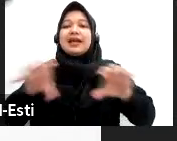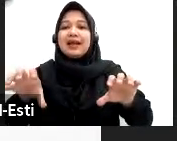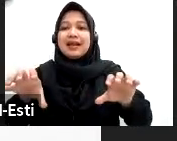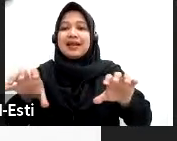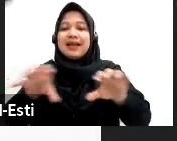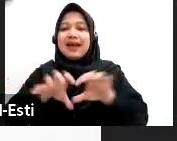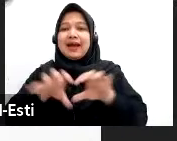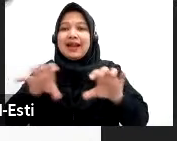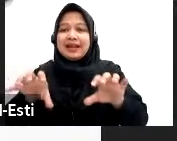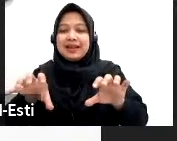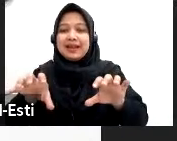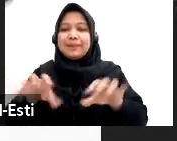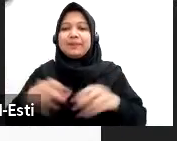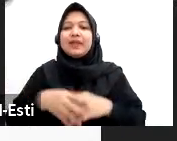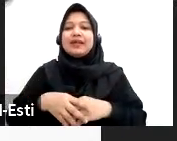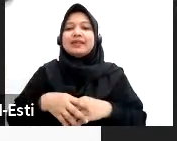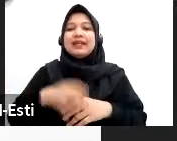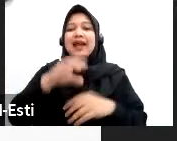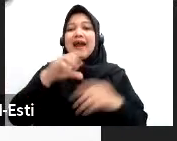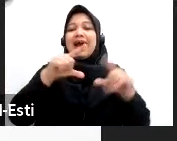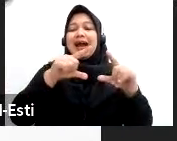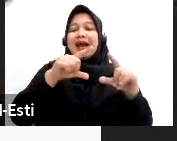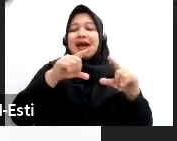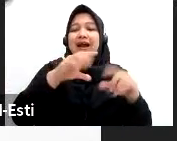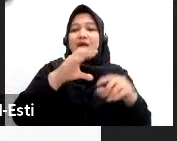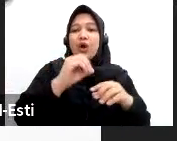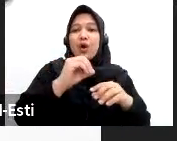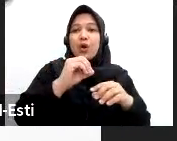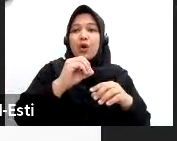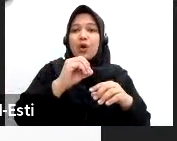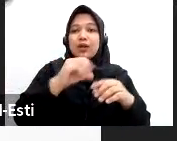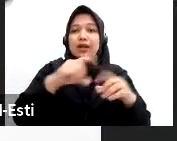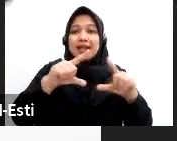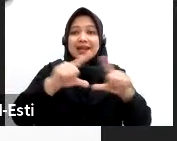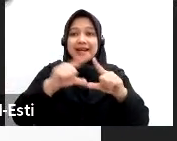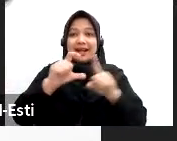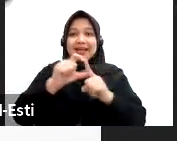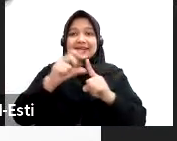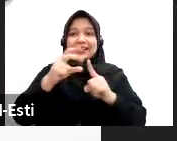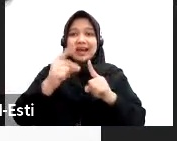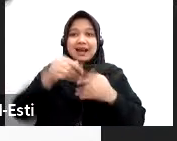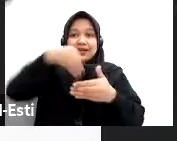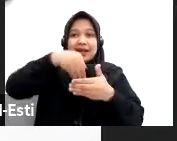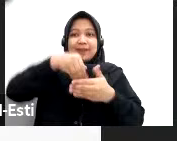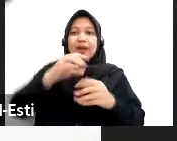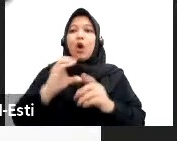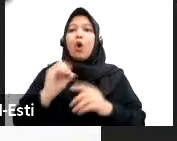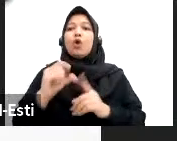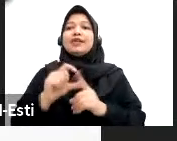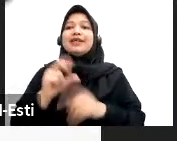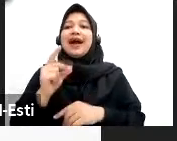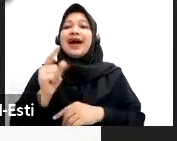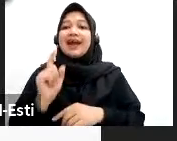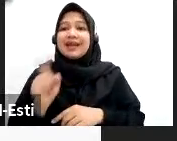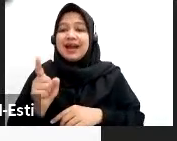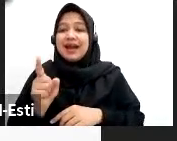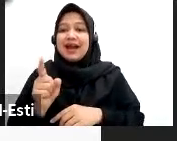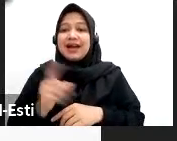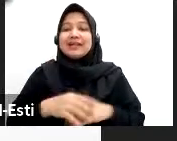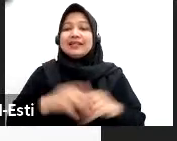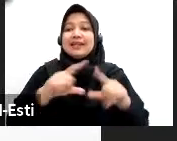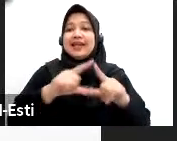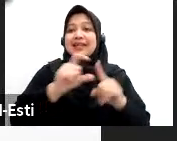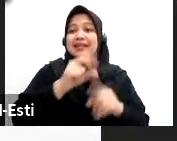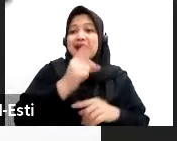Er Di dalam Ed titadi yang pertama Odia dan Edi Arizona sedarah